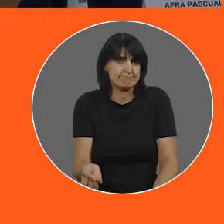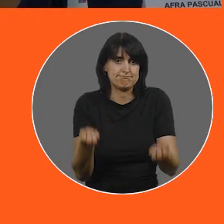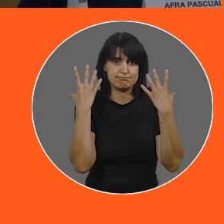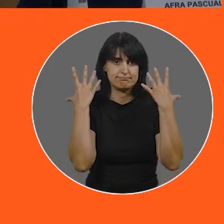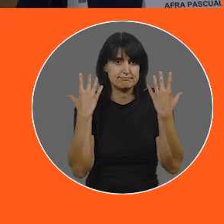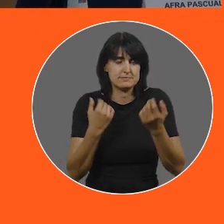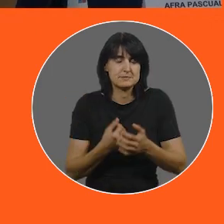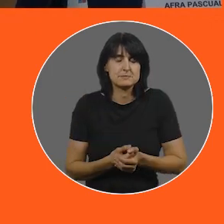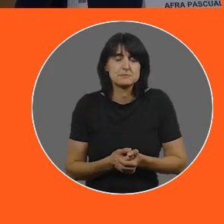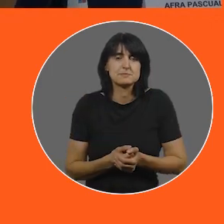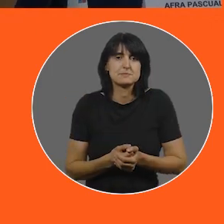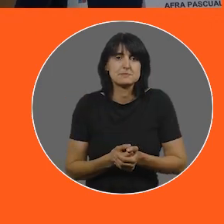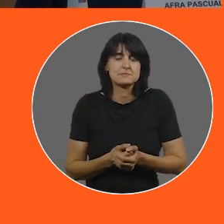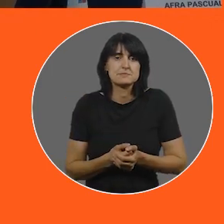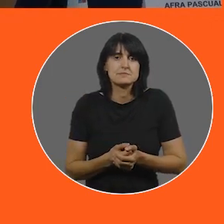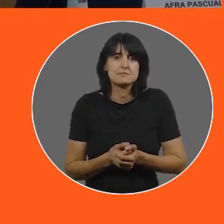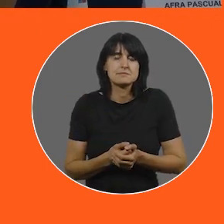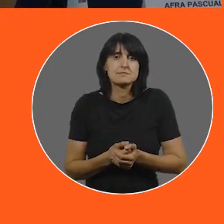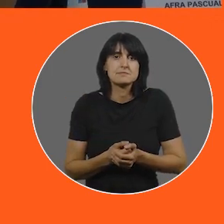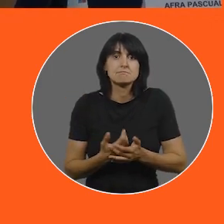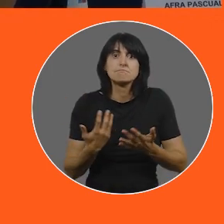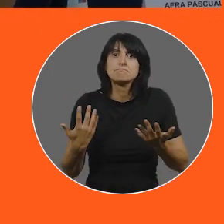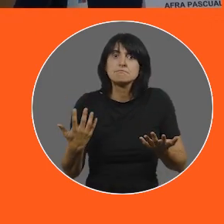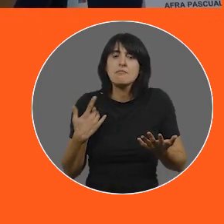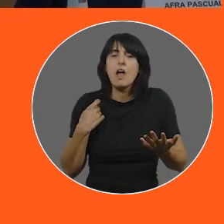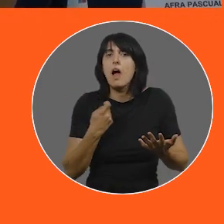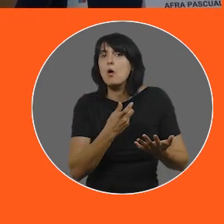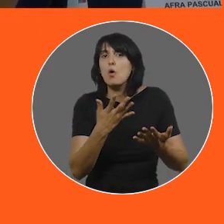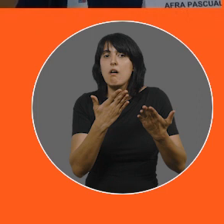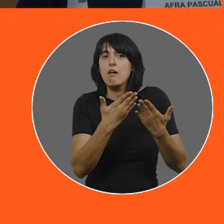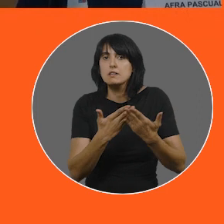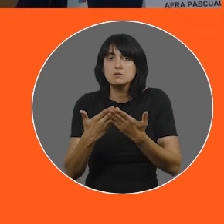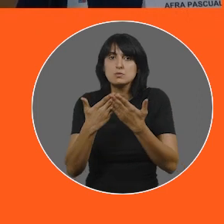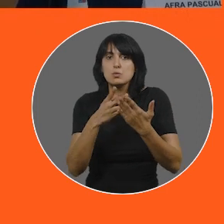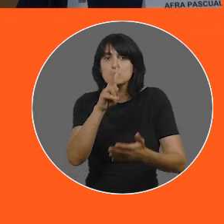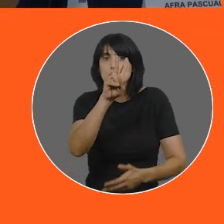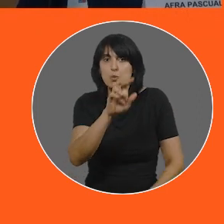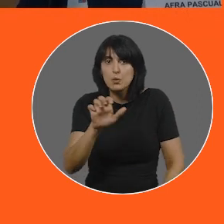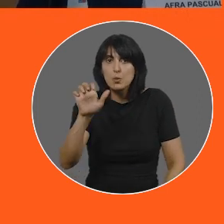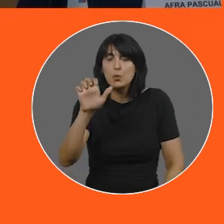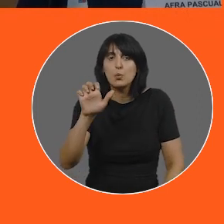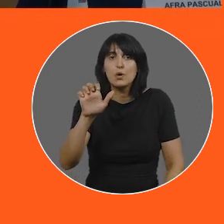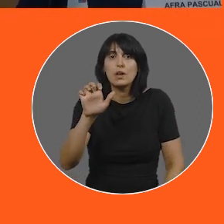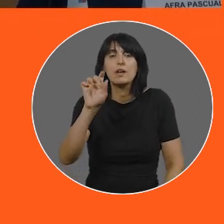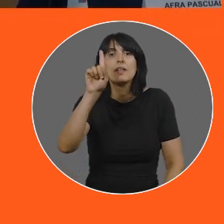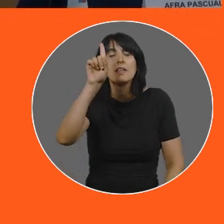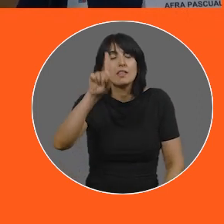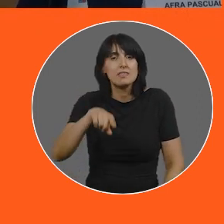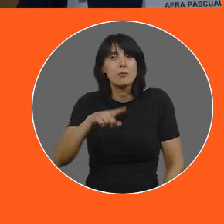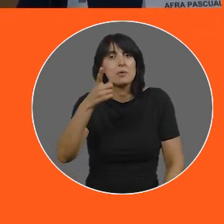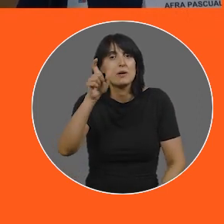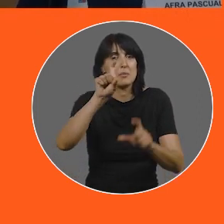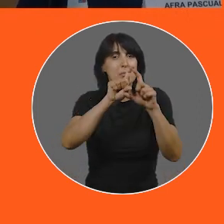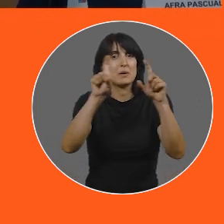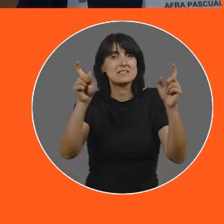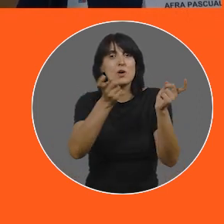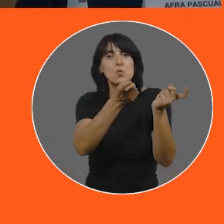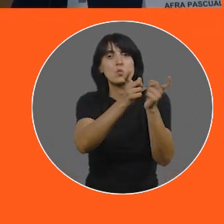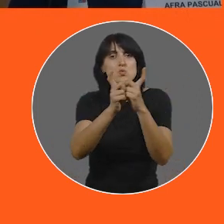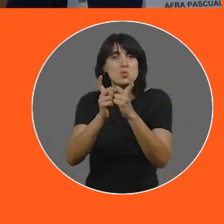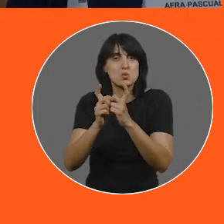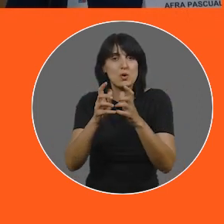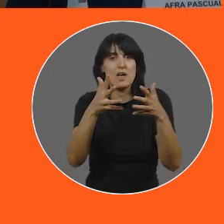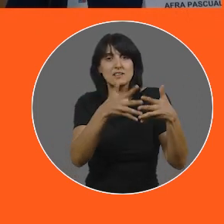vídeo. Però, claro, segons diferents estudis, tant de la Unió Europea com d'una consultora d'Estats Units que es